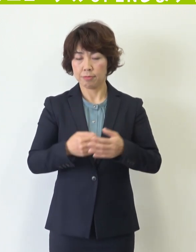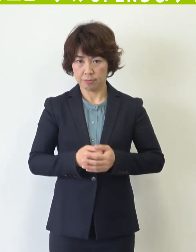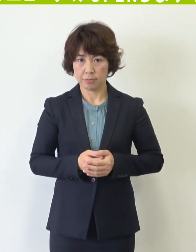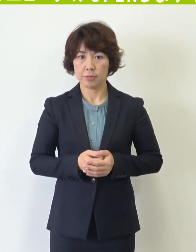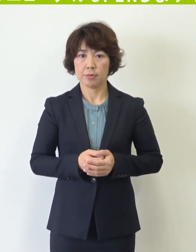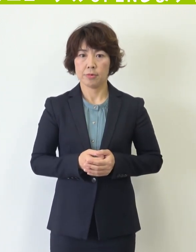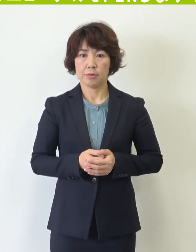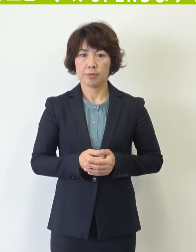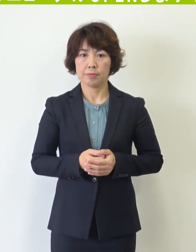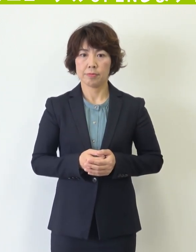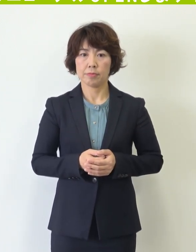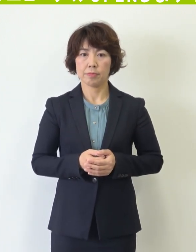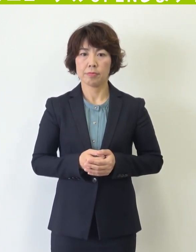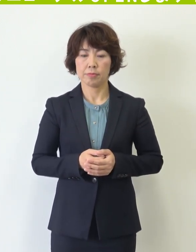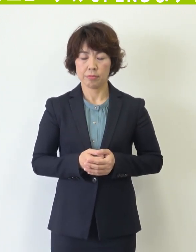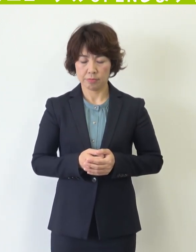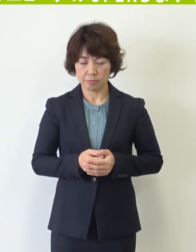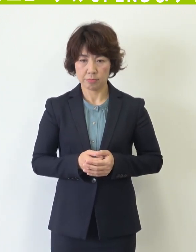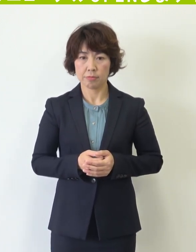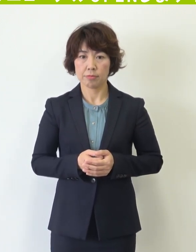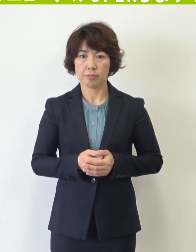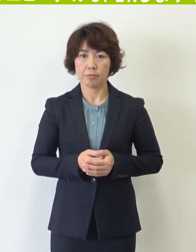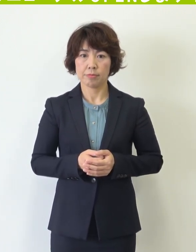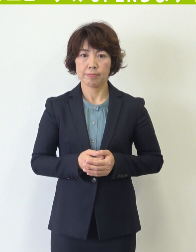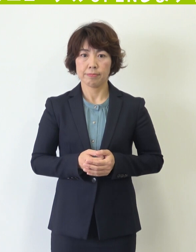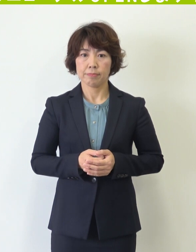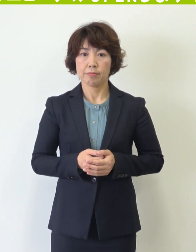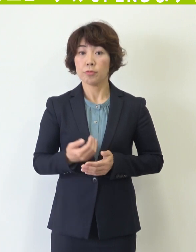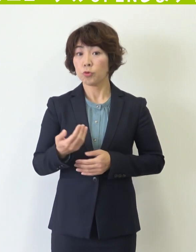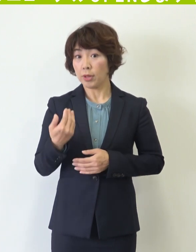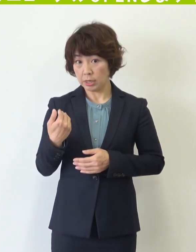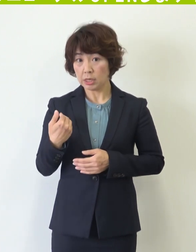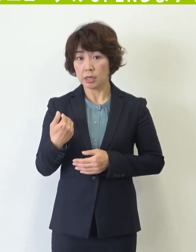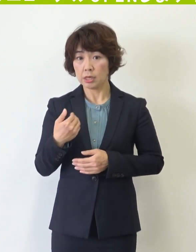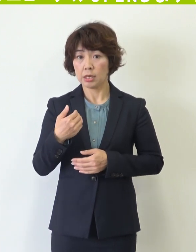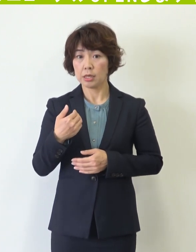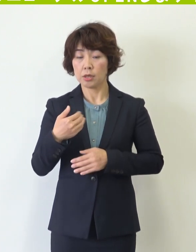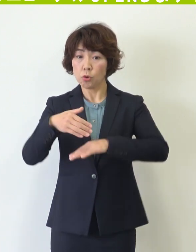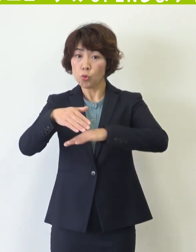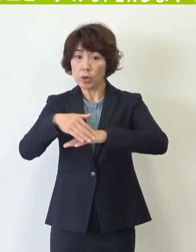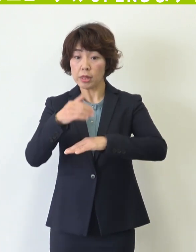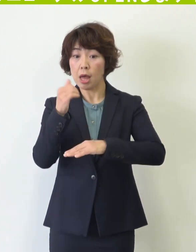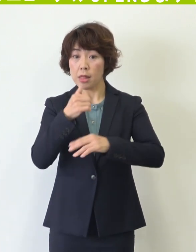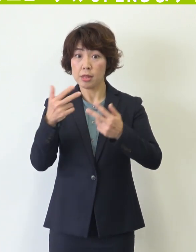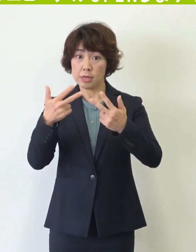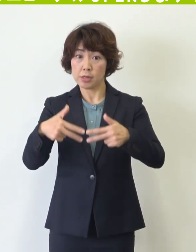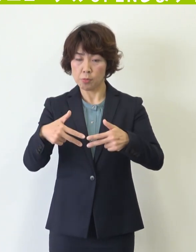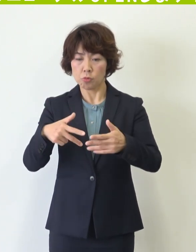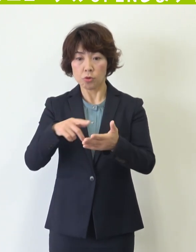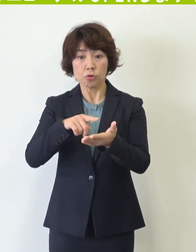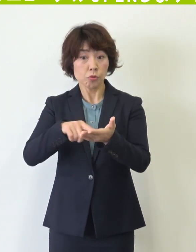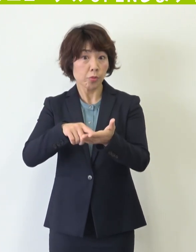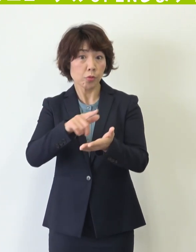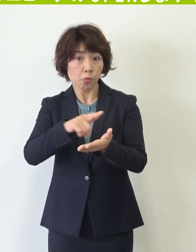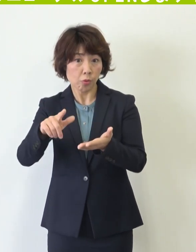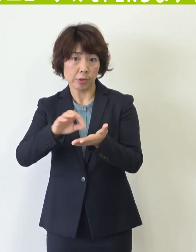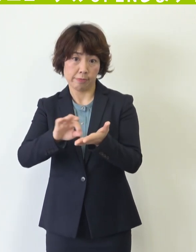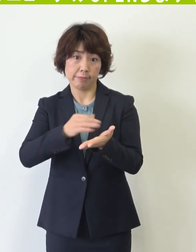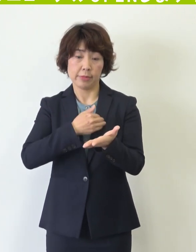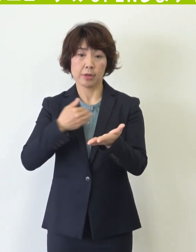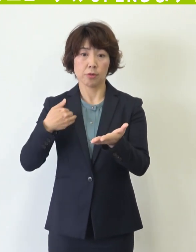なるかと思いますしすでにあのもう案内あの受付案内システムがありますの